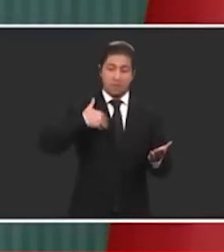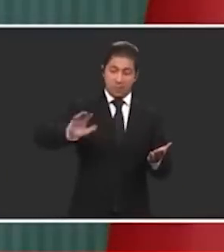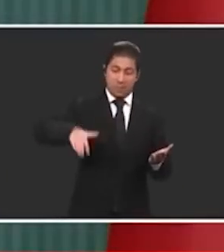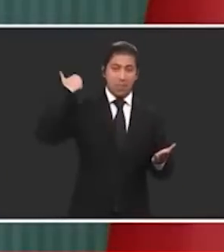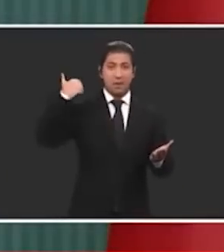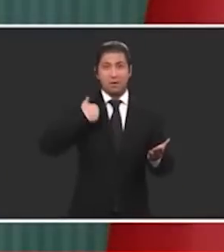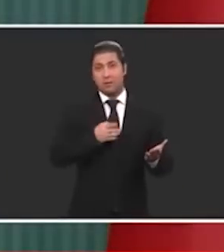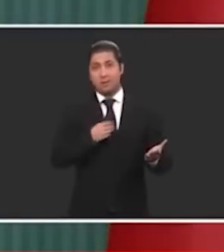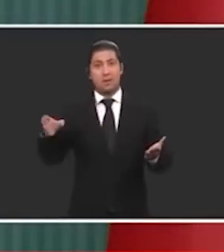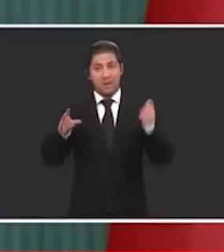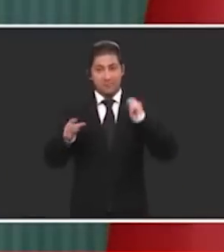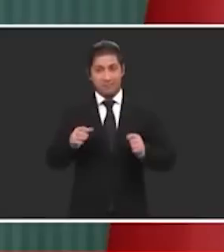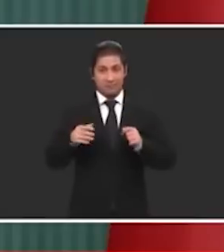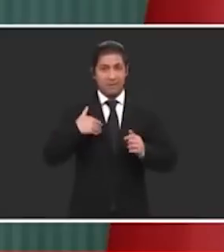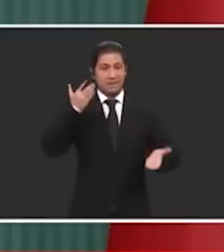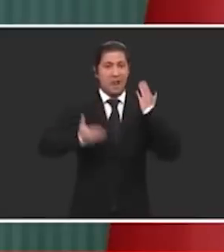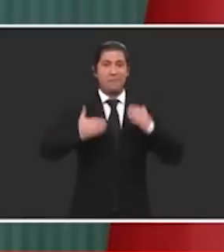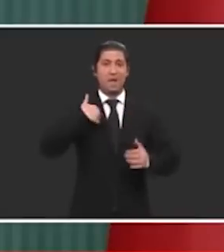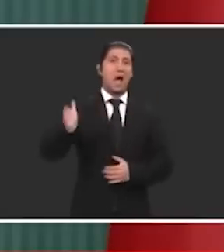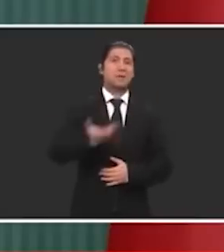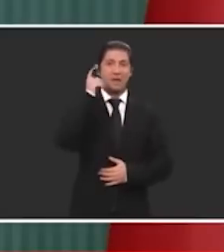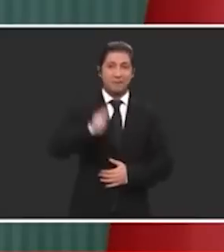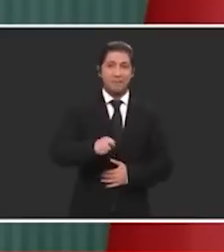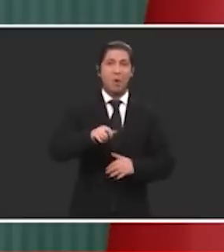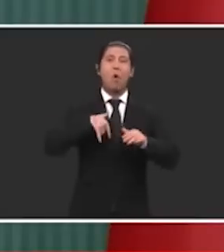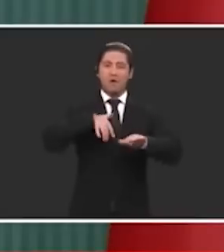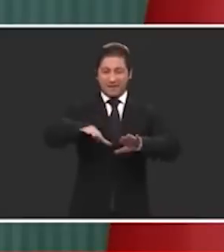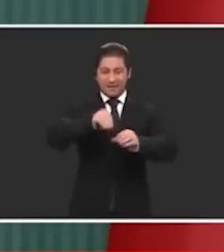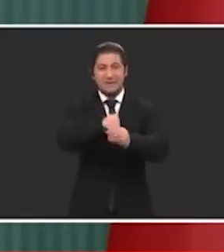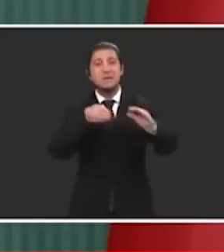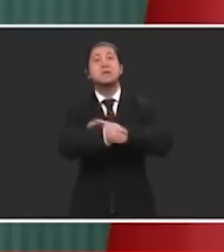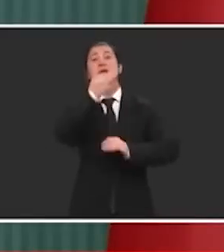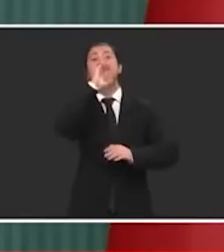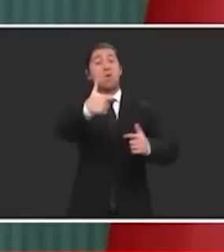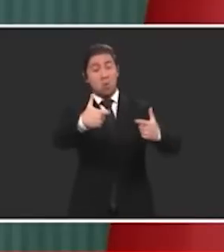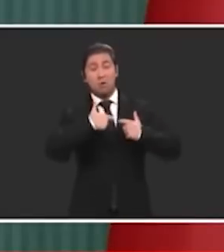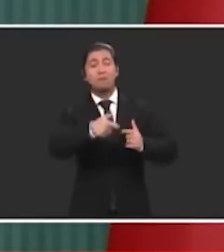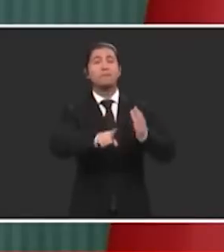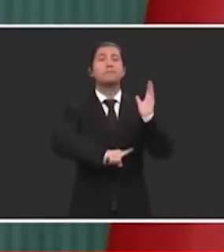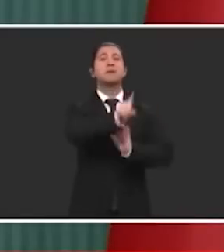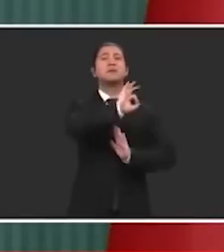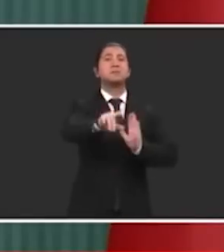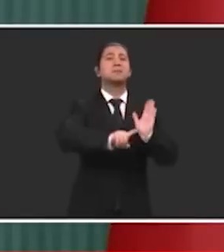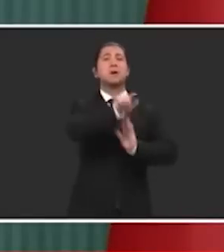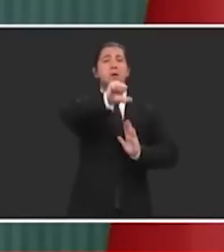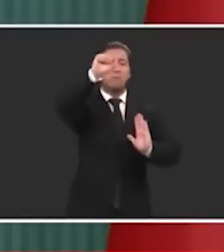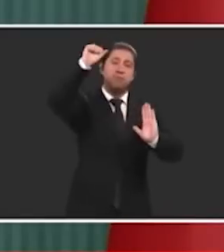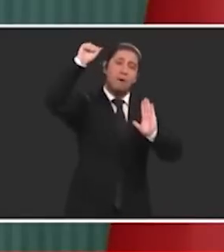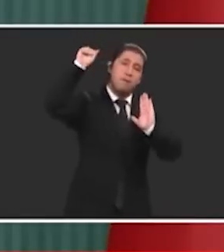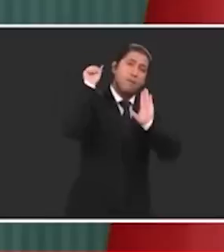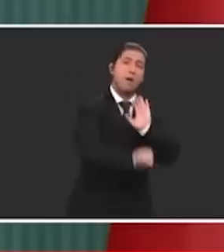bırakma, denklemden çıkarma, oyun dışına itme gayretleri hep başarısızlığa mahkum kalıyor.